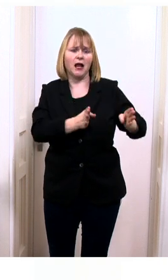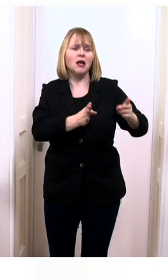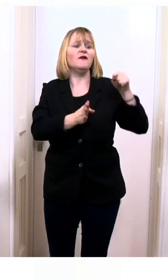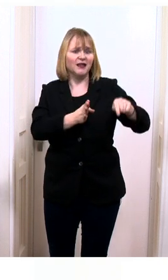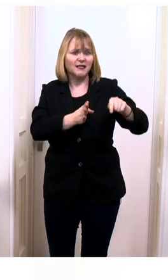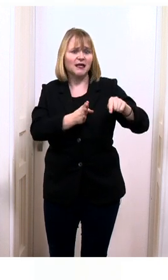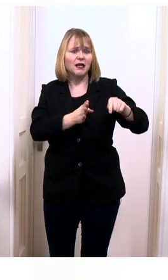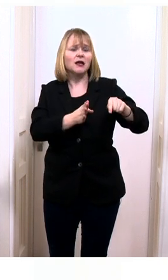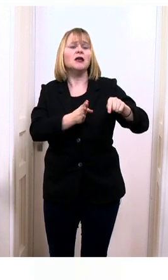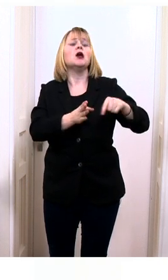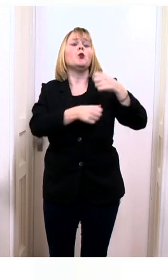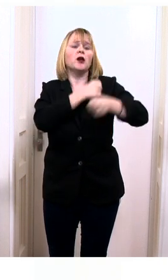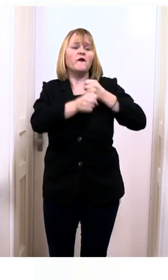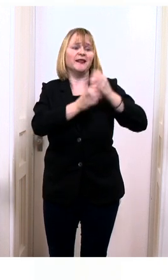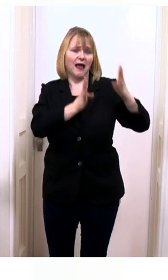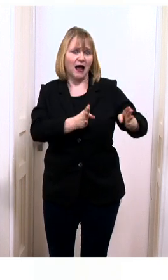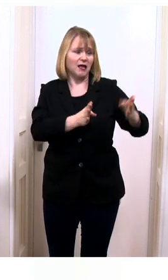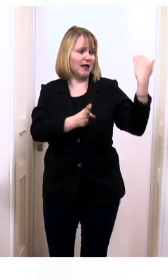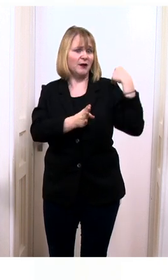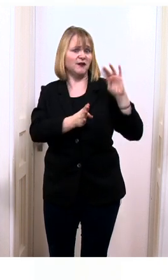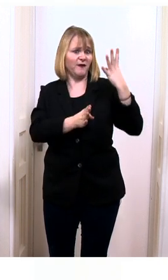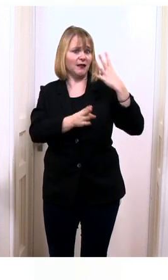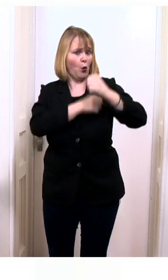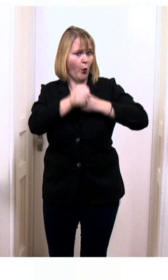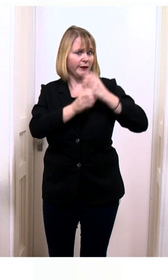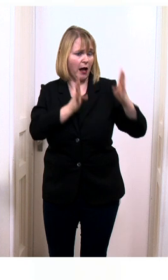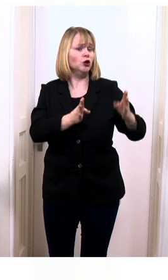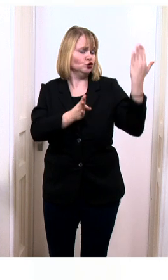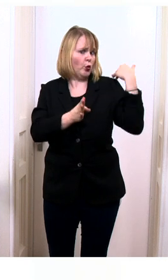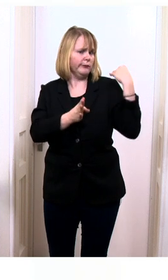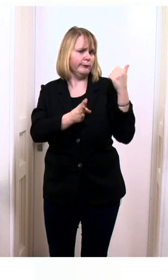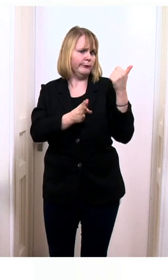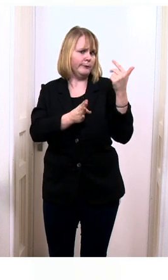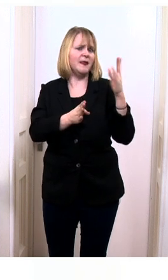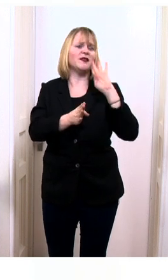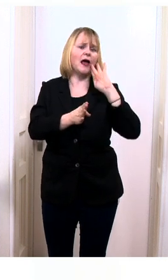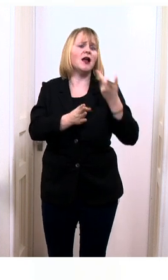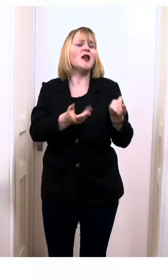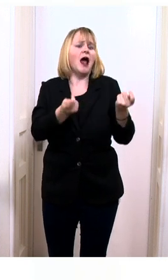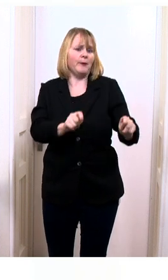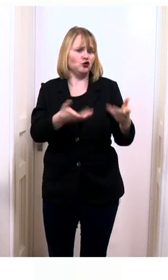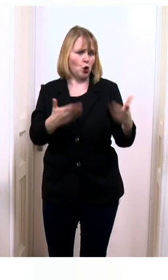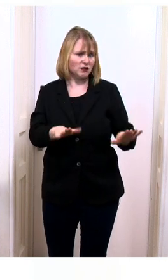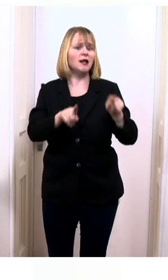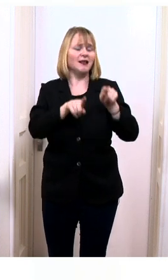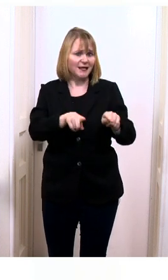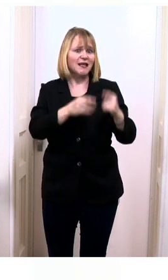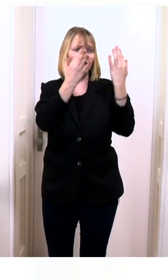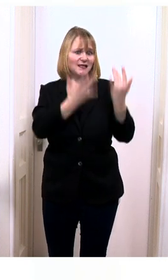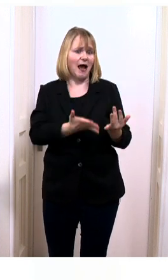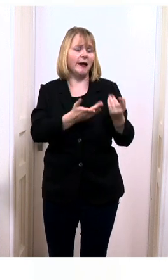des Quartals, und das haben wir jetzt, das vierte Quartal ist jetzt seit ein paar Tagen abgeschlossen, auch da sind jetzt die